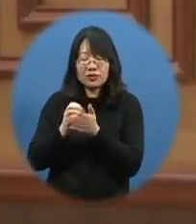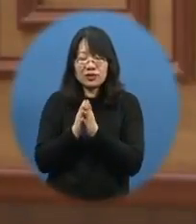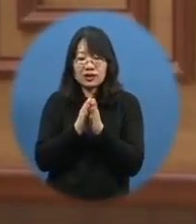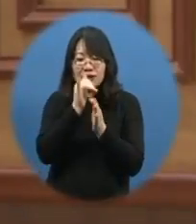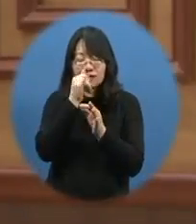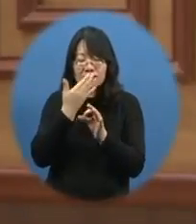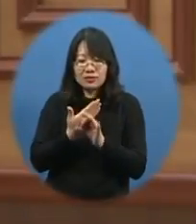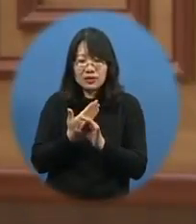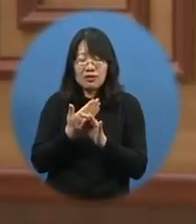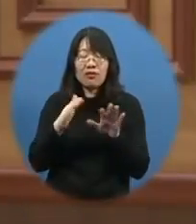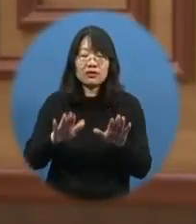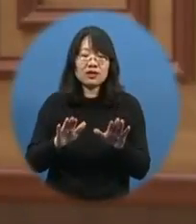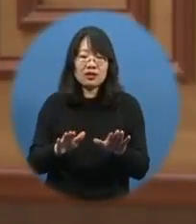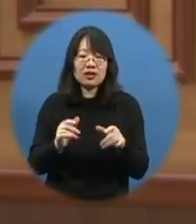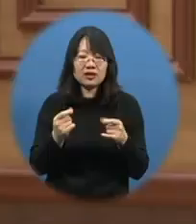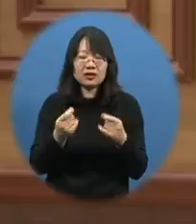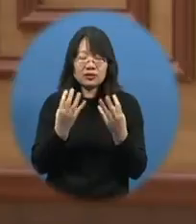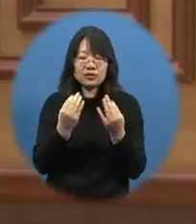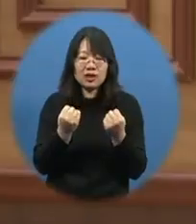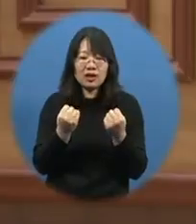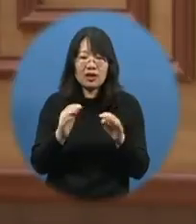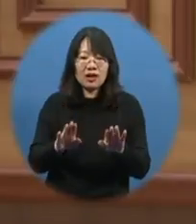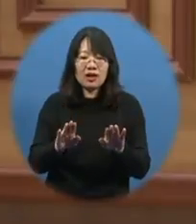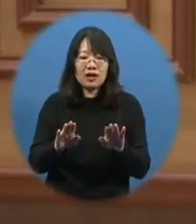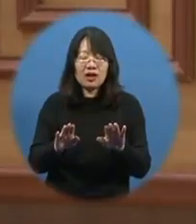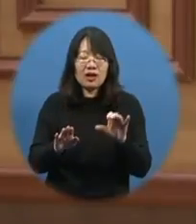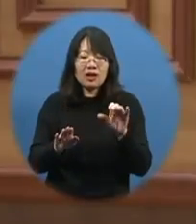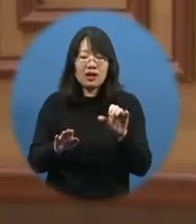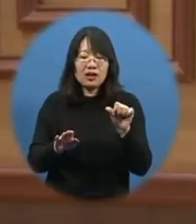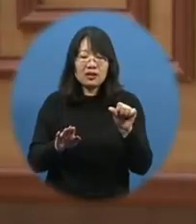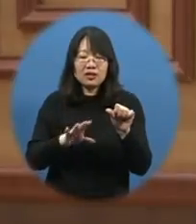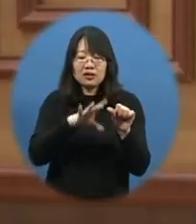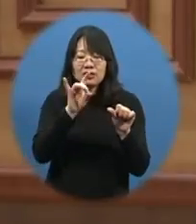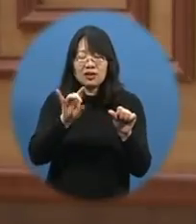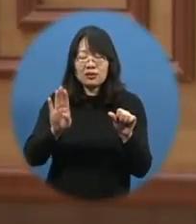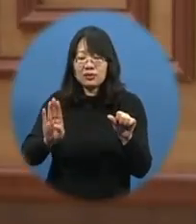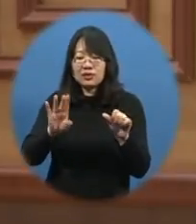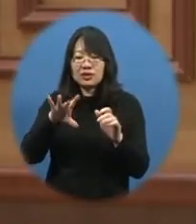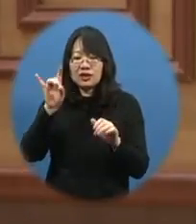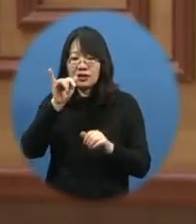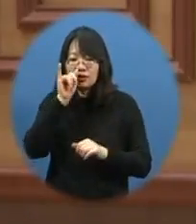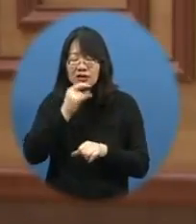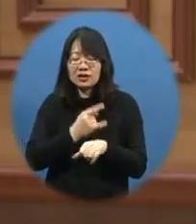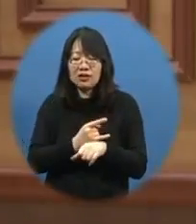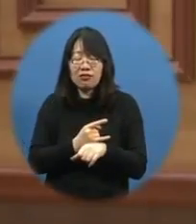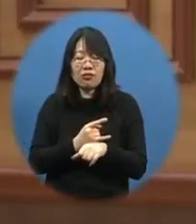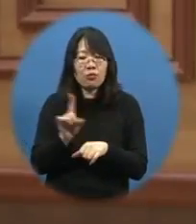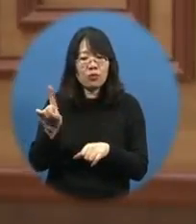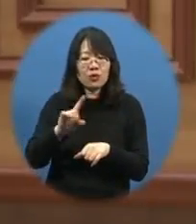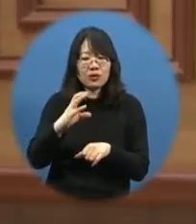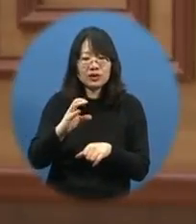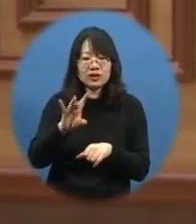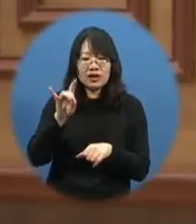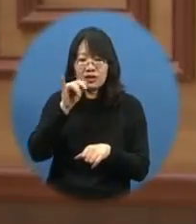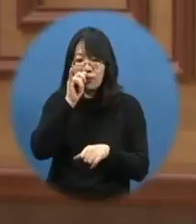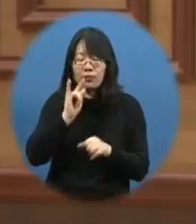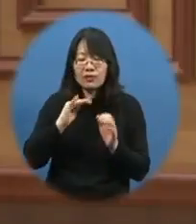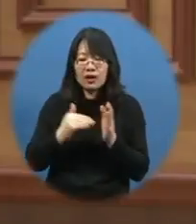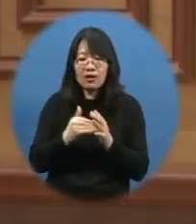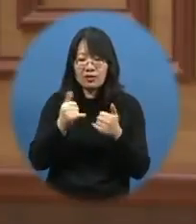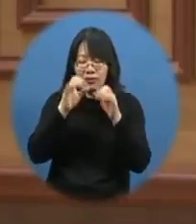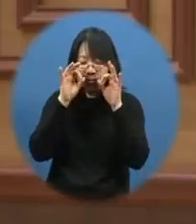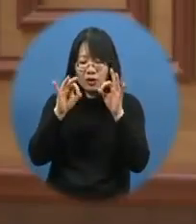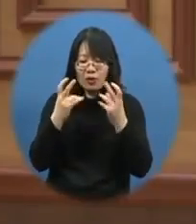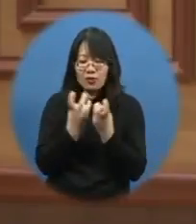예. 자, 같은 수학에서 수학 A를 택한 학생하고 B를 택한 학생하고 C를 택한 학생이 시험을